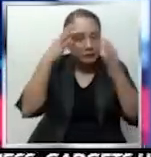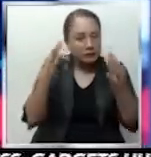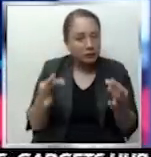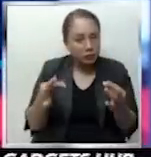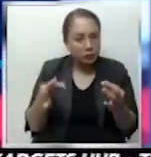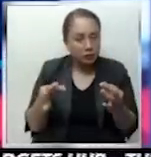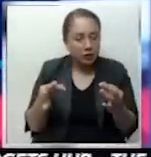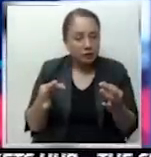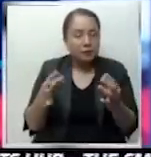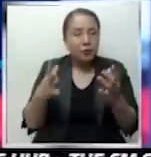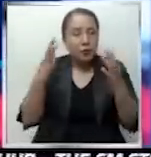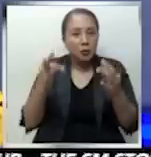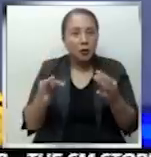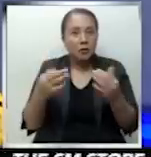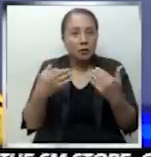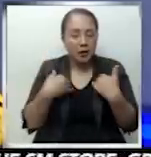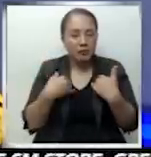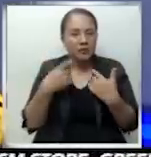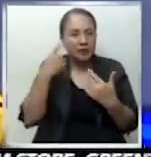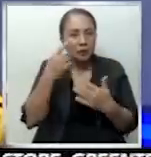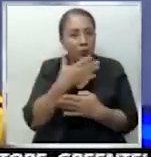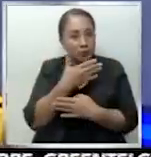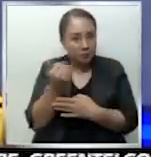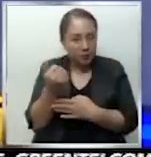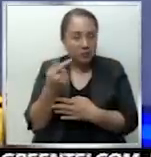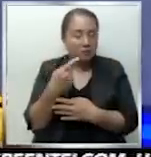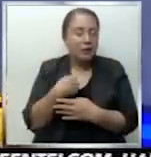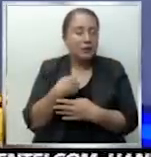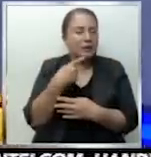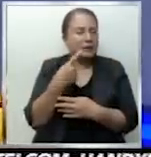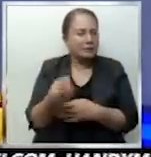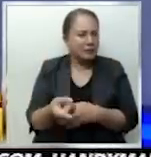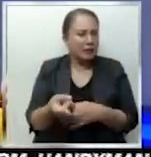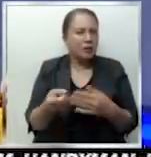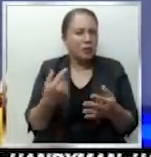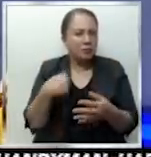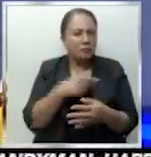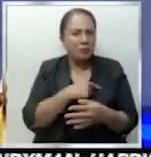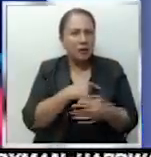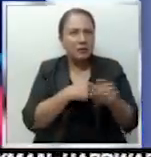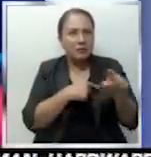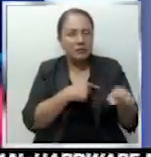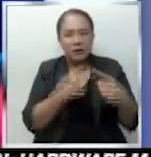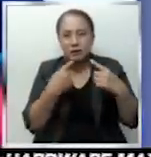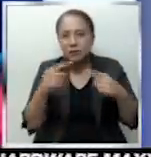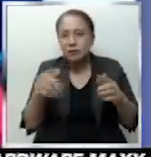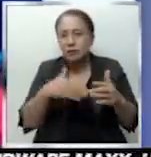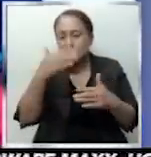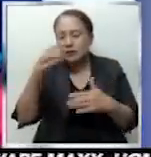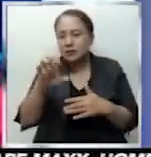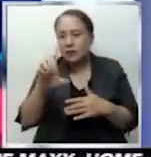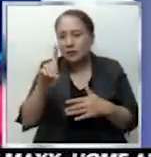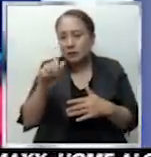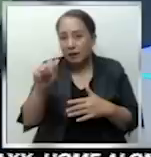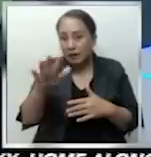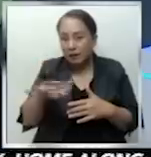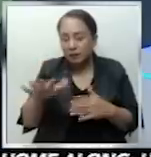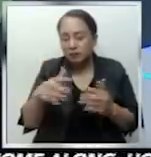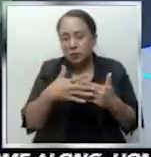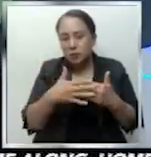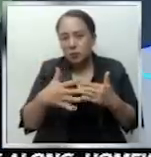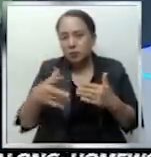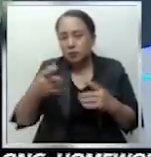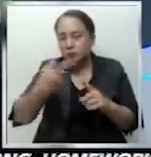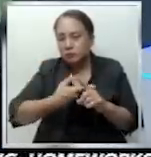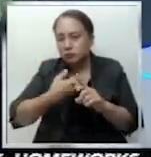militaries have come up with what they think is best. But I would say we should be able to announce the next EDCA sites within the next several months.